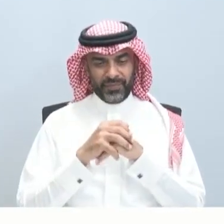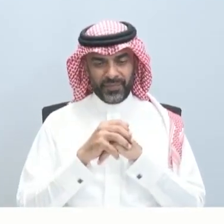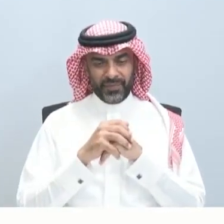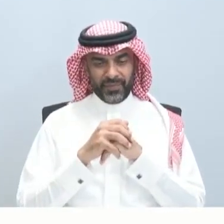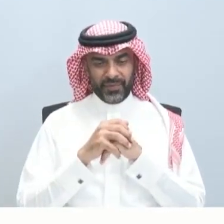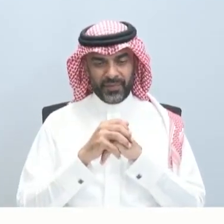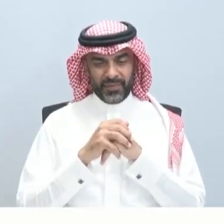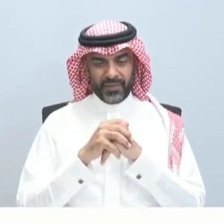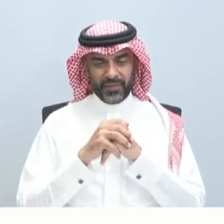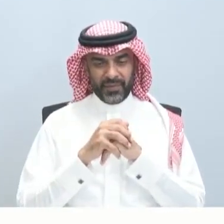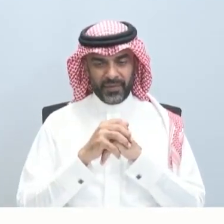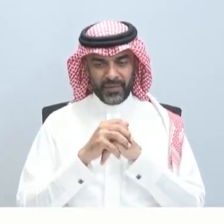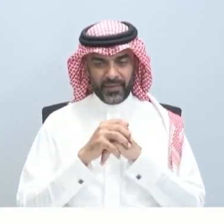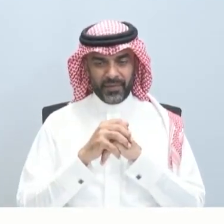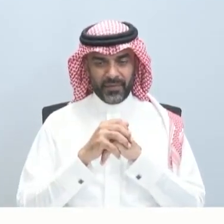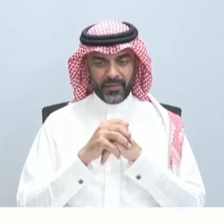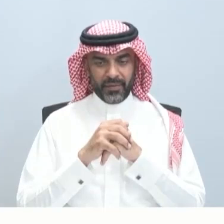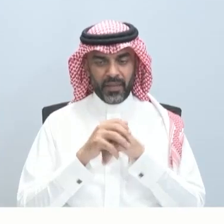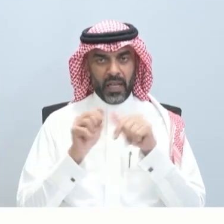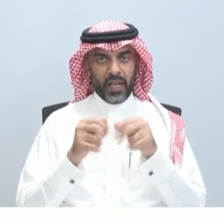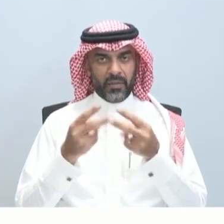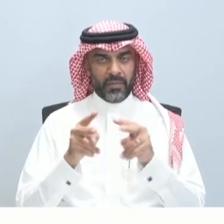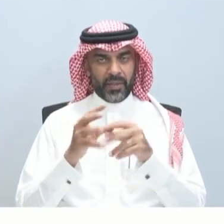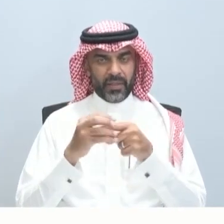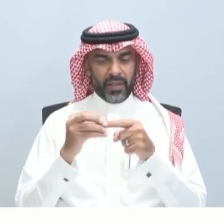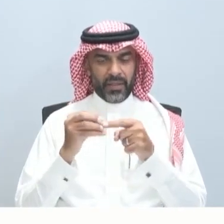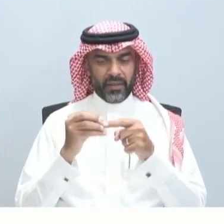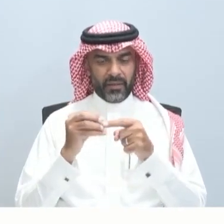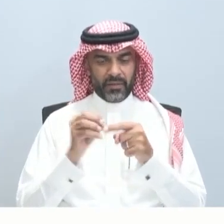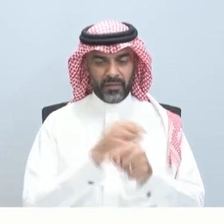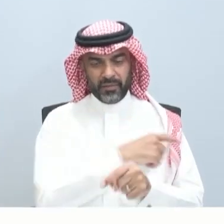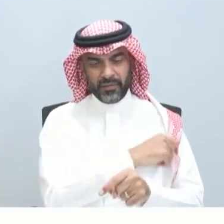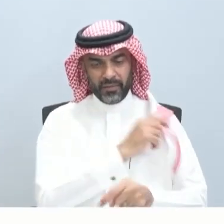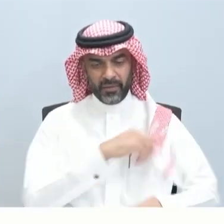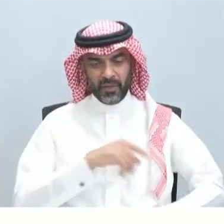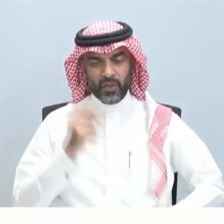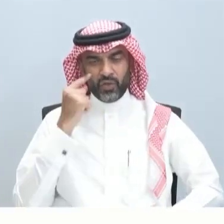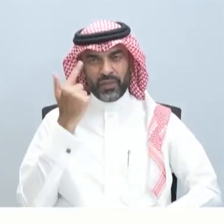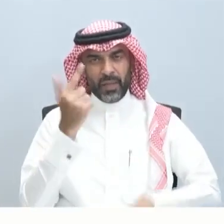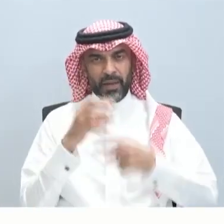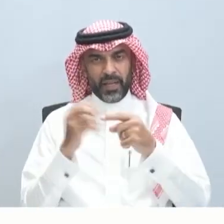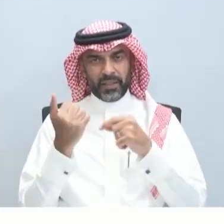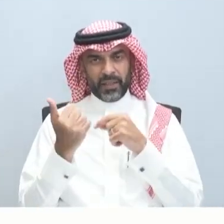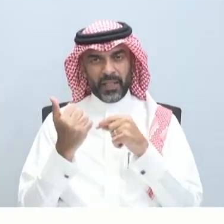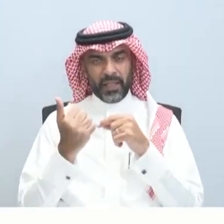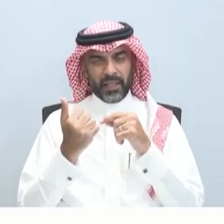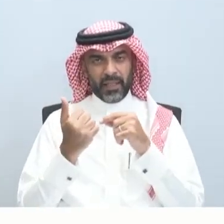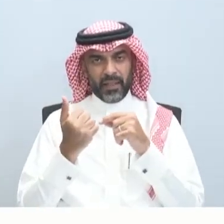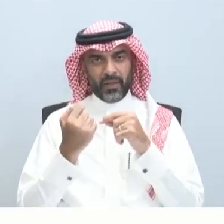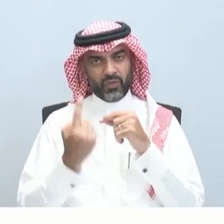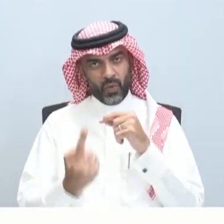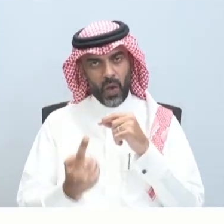اجزاء المئه تحت اجزاء المياه الان نبدا بطرح باصغر منزله وهي اجزاء المئه هنا سبعه مطروحا منها سته